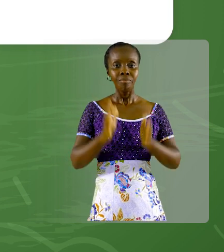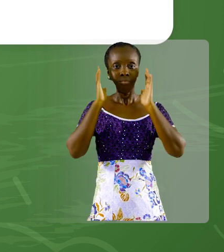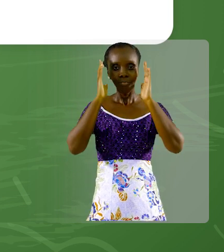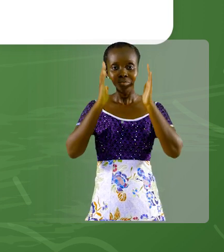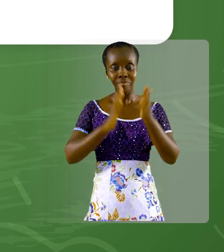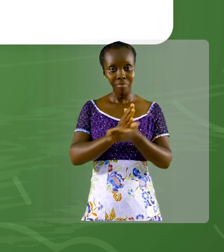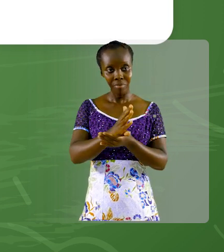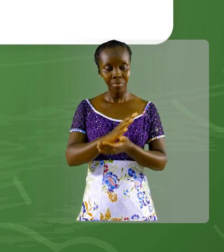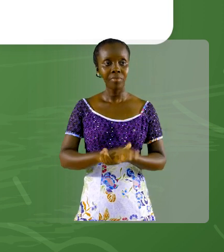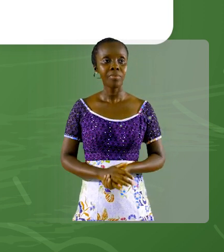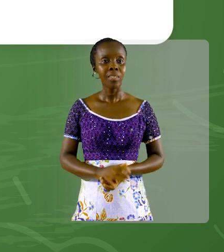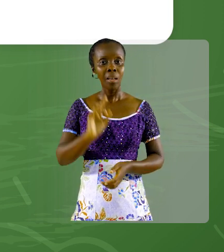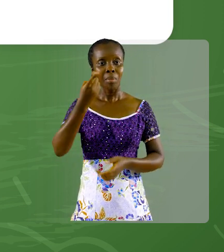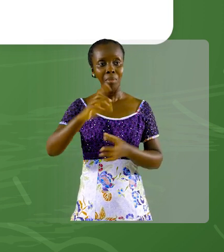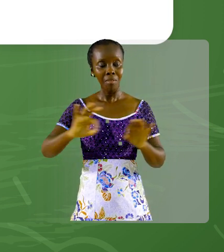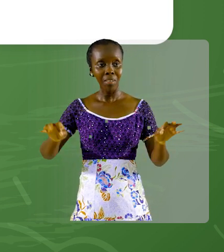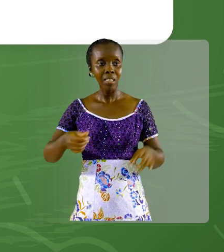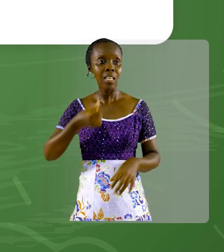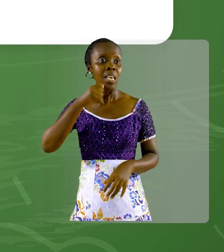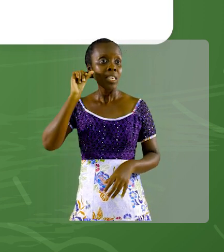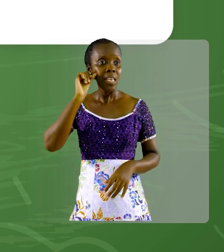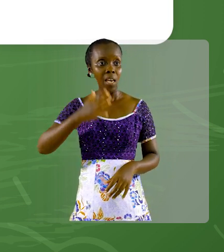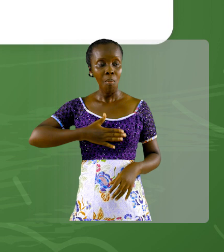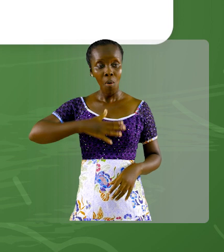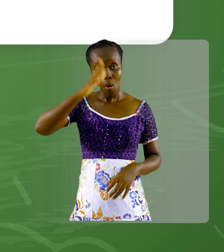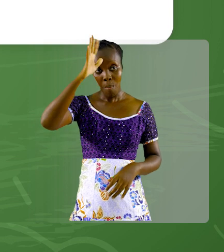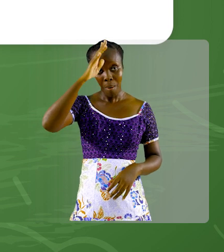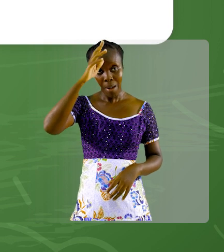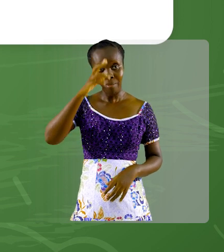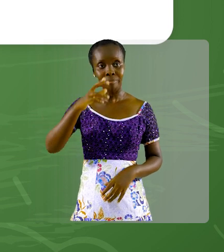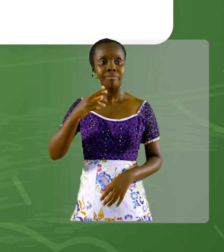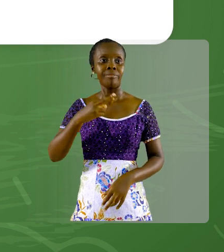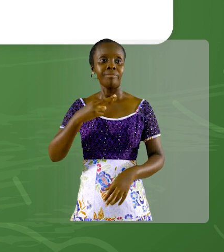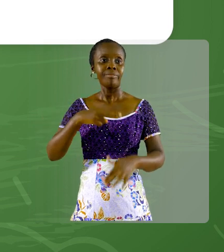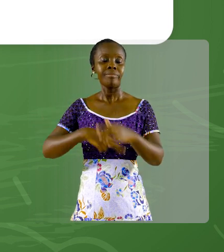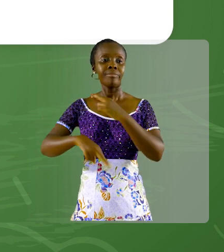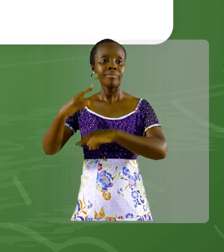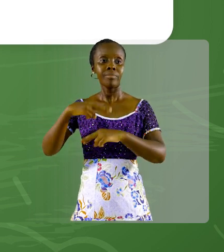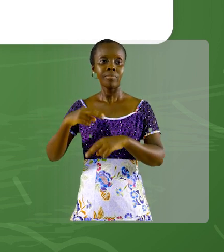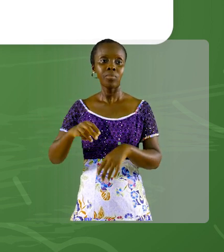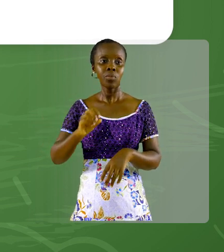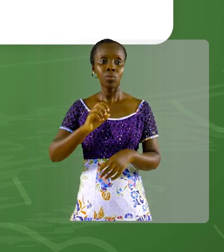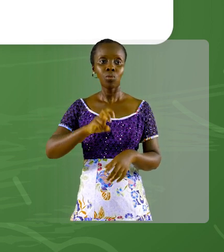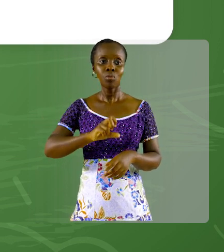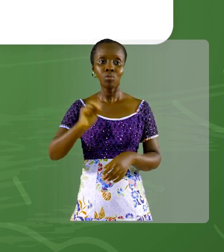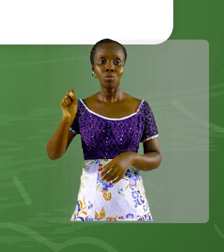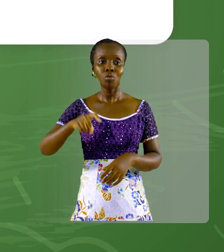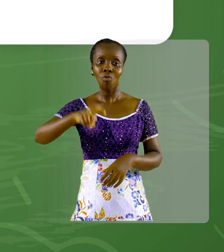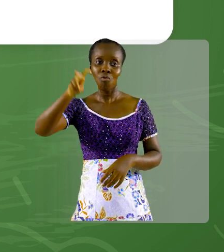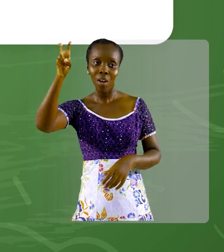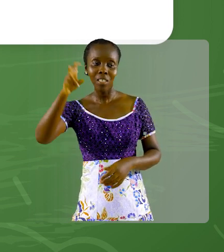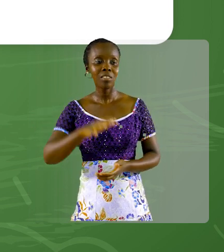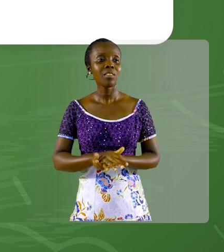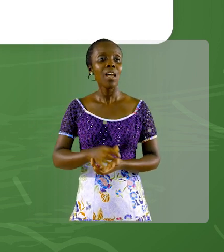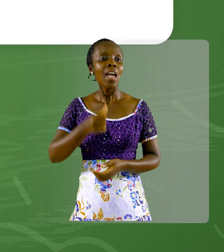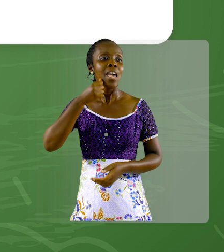Alors, hier, mon père est rentré de son voyage. Nous avons hier